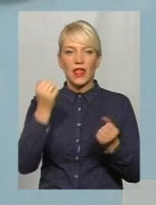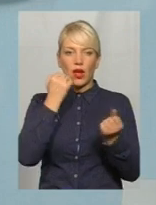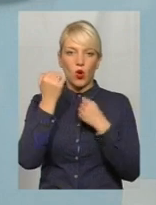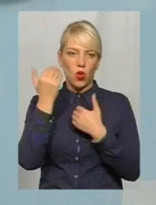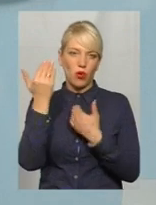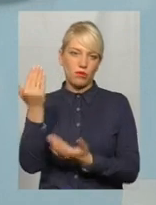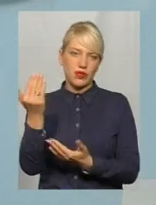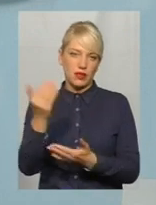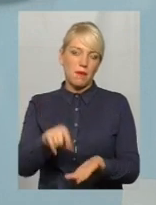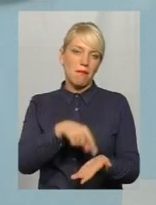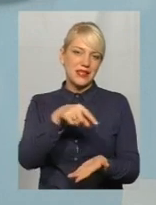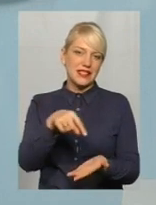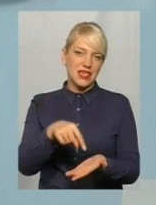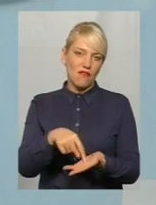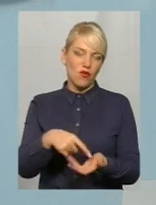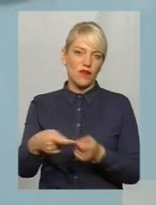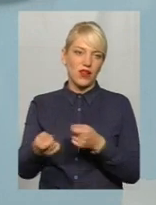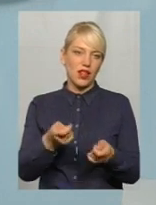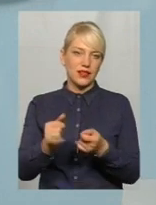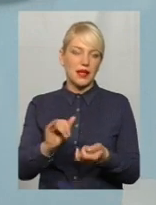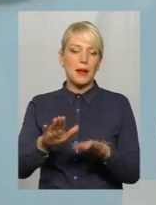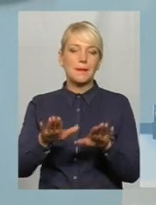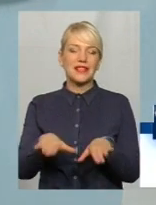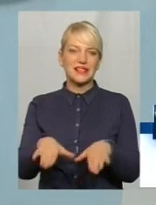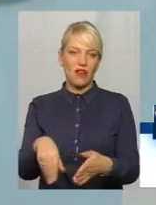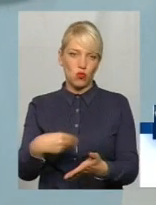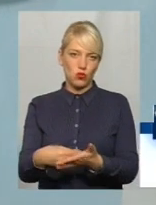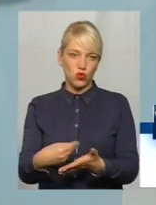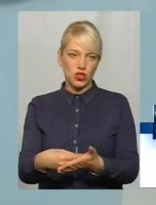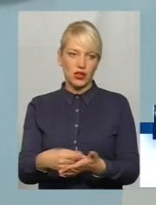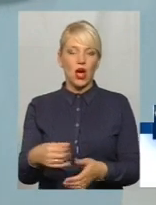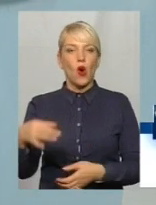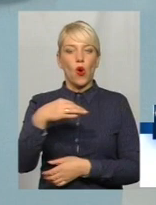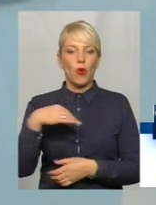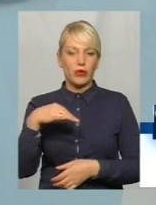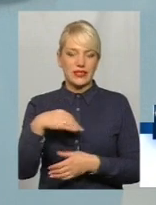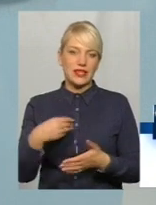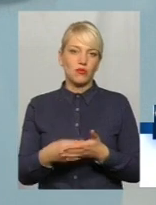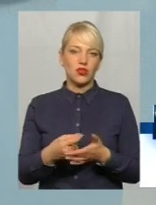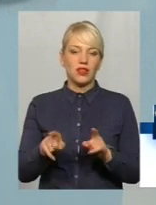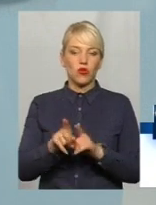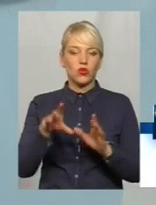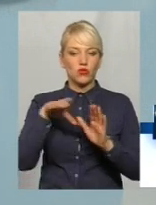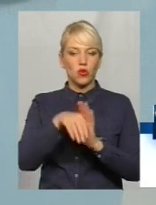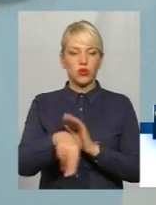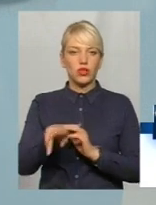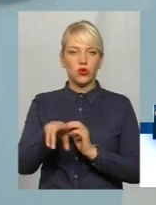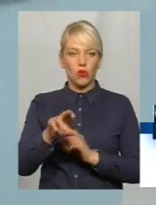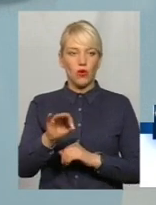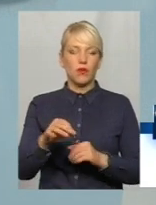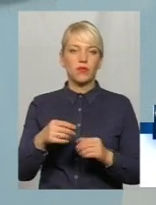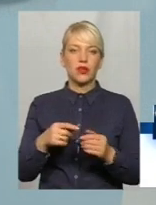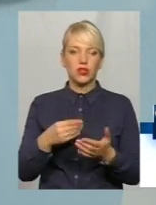місцевої влади і місцевого бюджету. Обласний бюджет також відноситься до місцевого бюджету, але тим не менше він